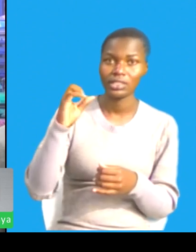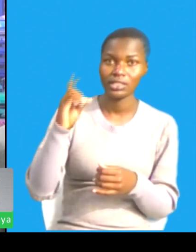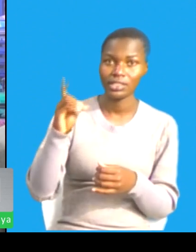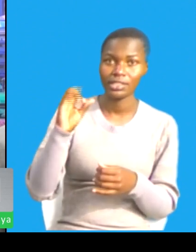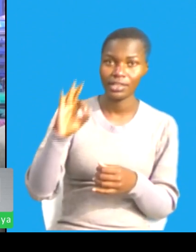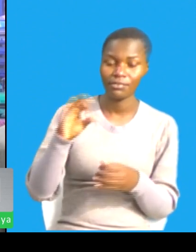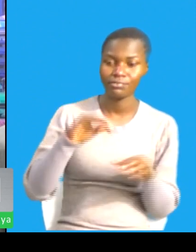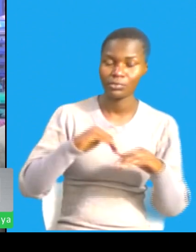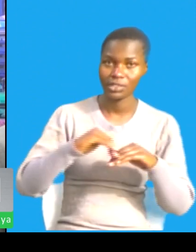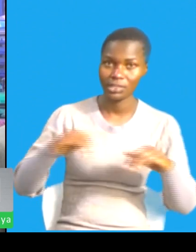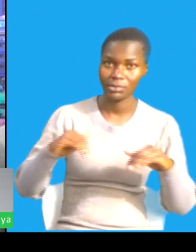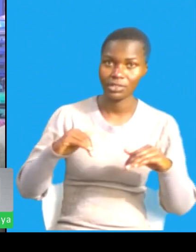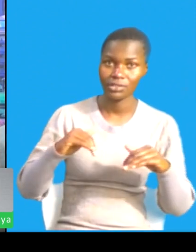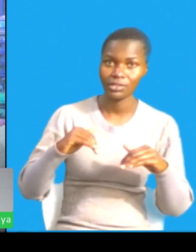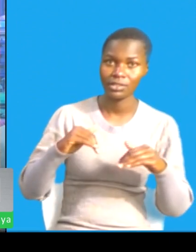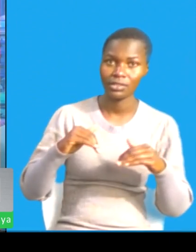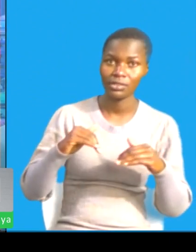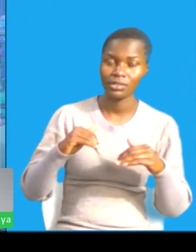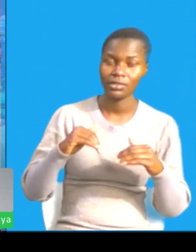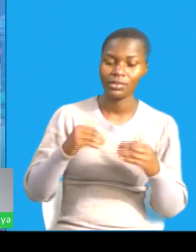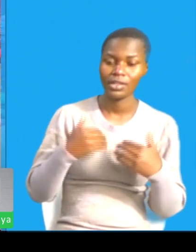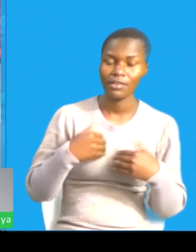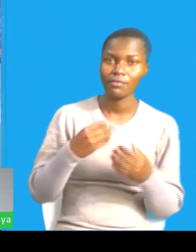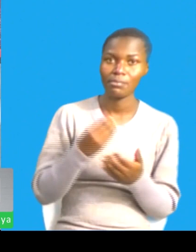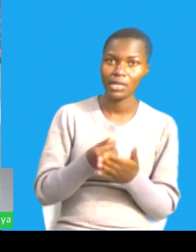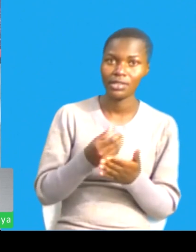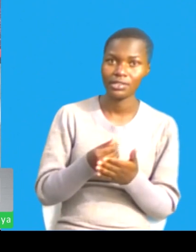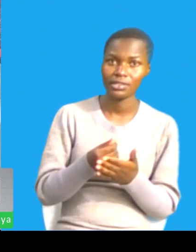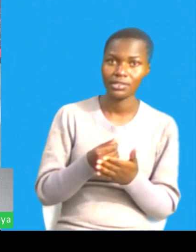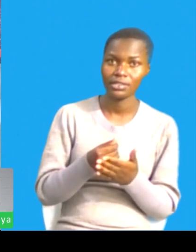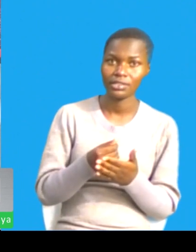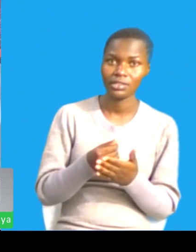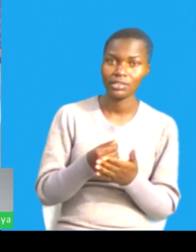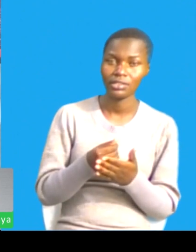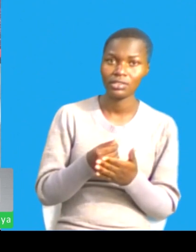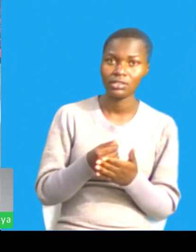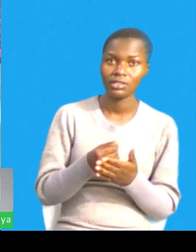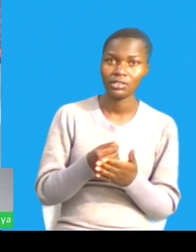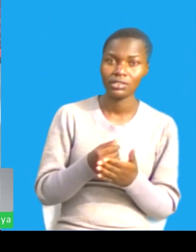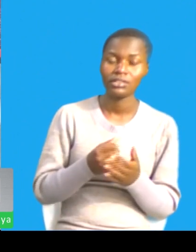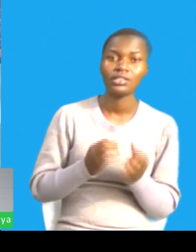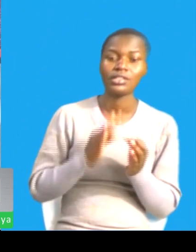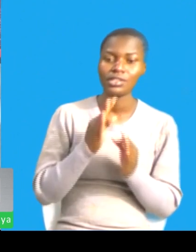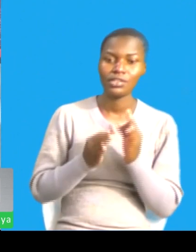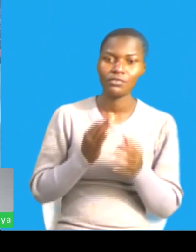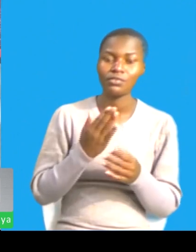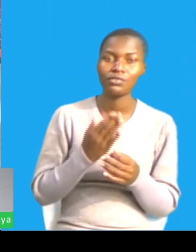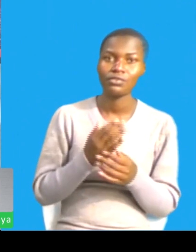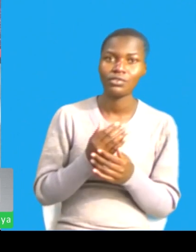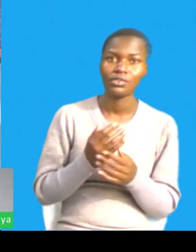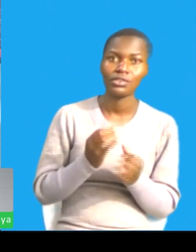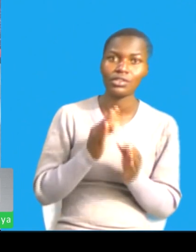pesa fulani tuweke ya hizo zinaitwa social pressures, social issues Yes. Ikuwe ukitaka ukiwa na makosa,